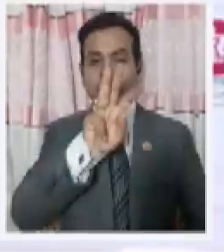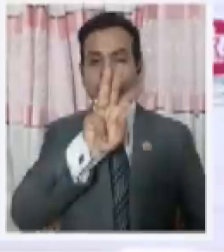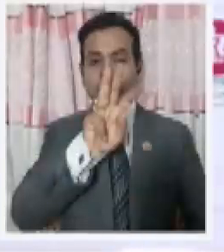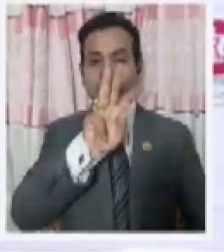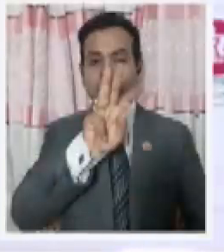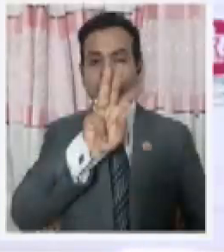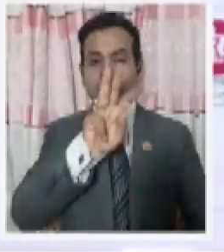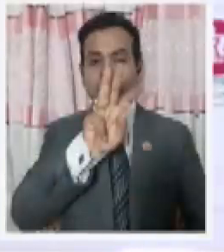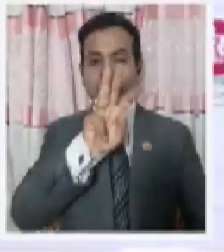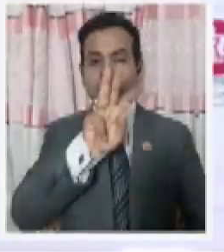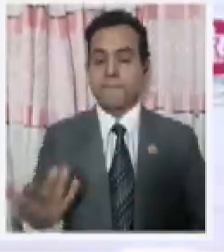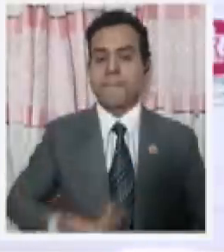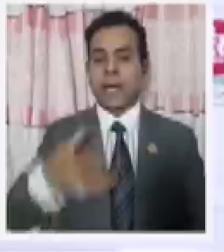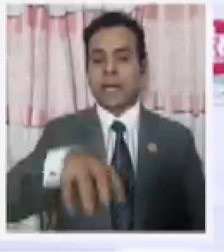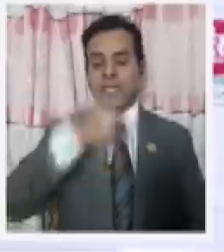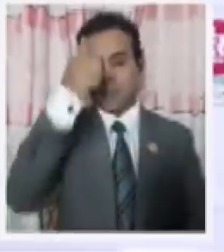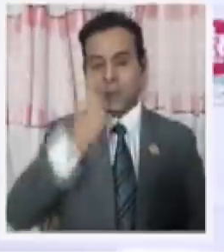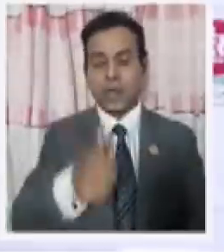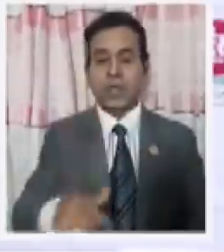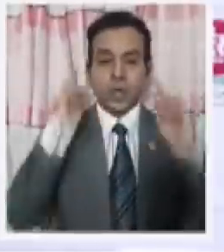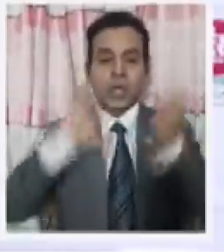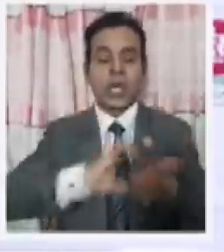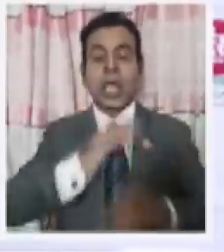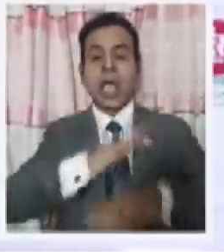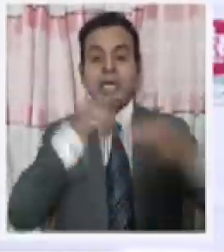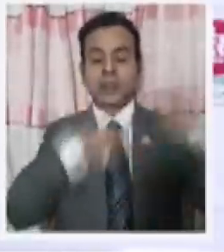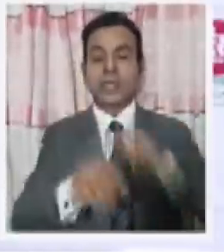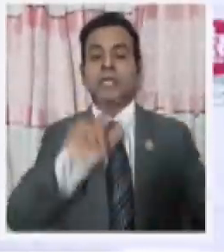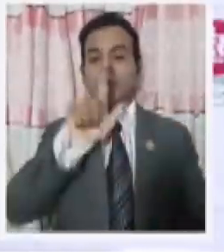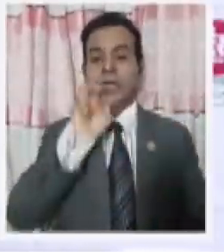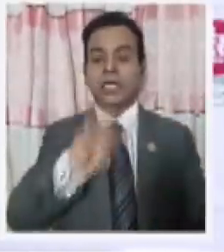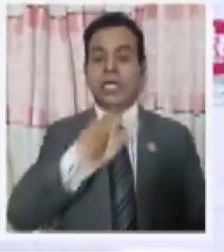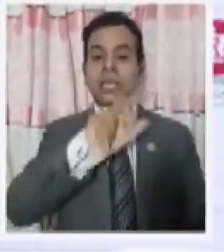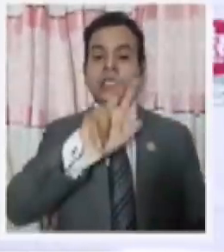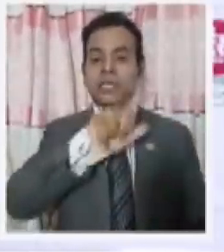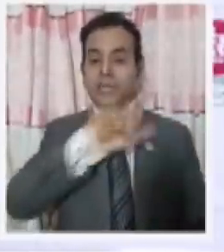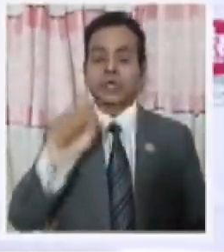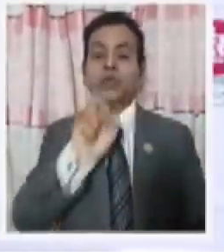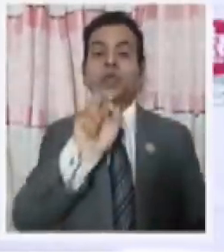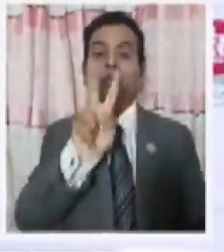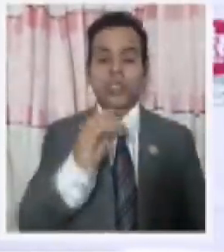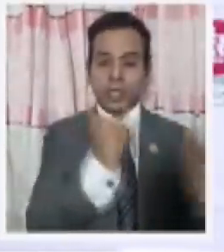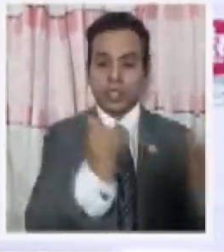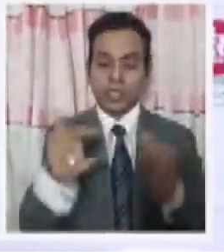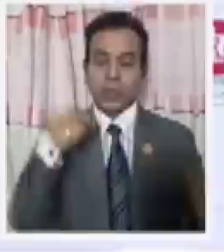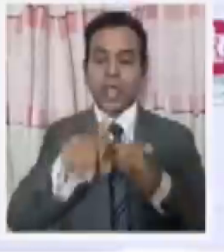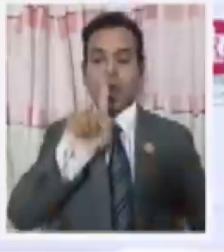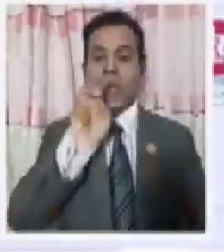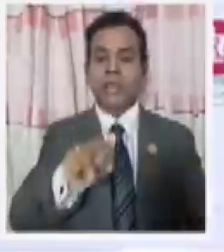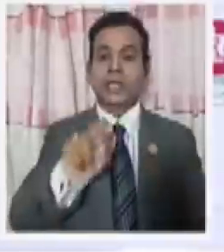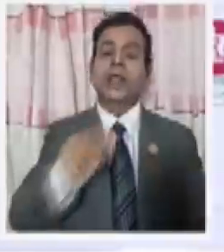5,897টি শয্যা, সাধারণ শয্যা খালি আছে। আইসিইউ আছে সারা দেশের অন্যান্য হাসপাতালে 193টি, রোগী ভর্তি আছে 80 জন এবং খালি